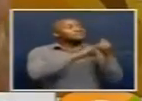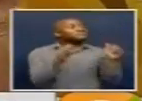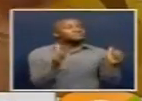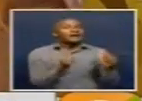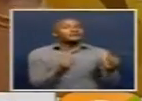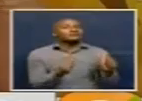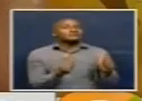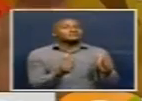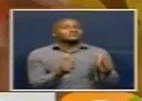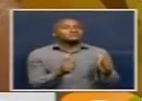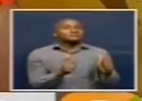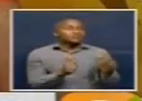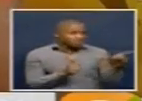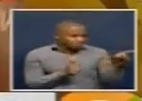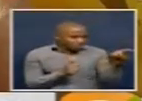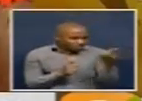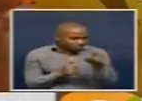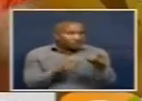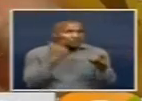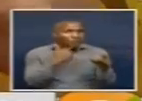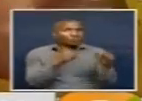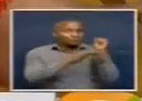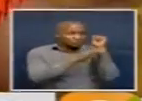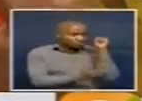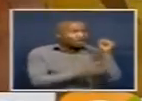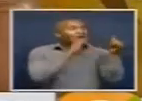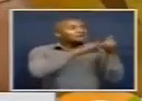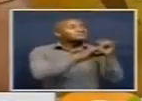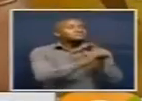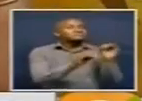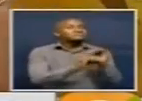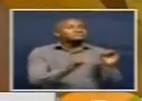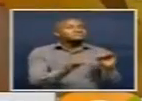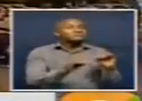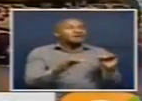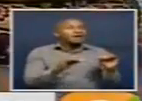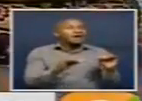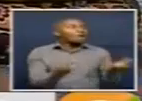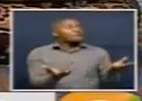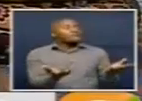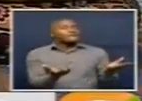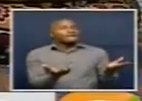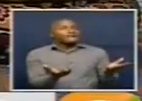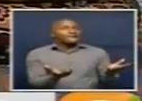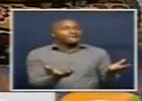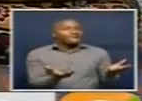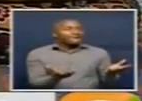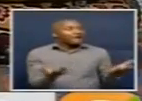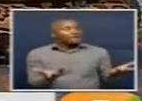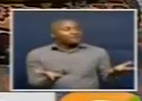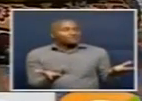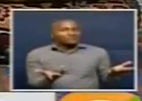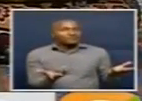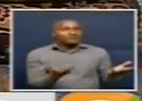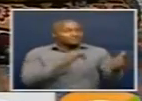sasa, wale hushika mimba ambaye baba hajamuelewa, baba ambaye hayuko, yani si yani baba